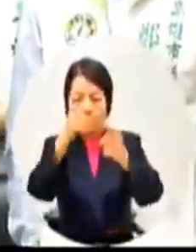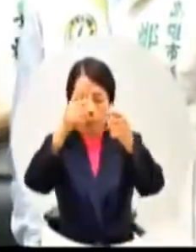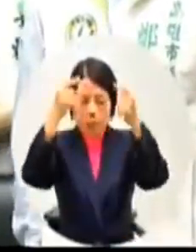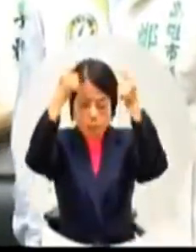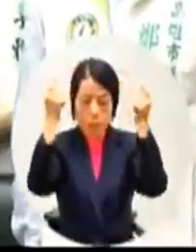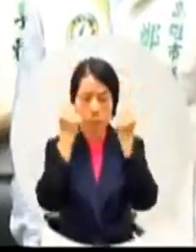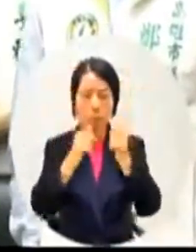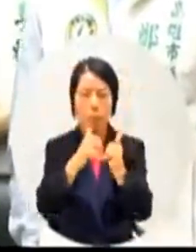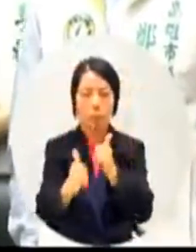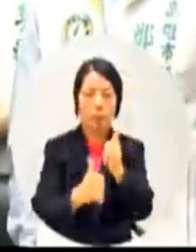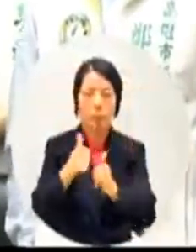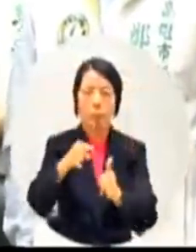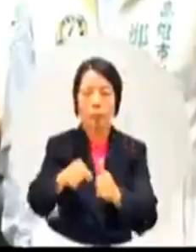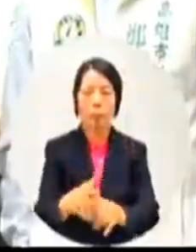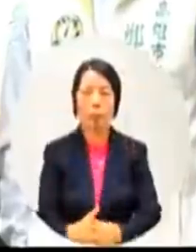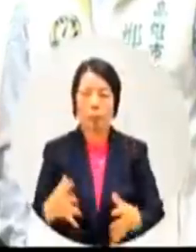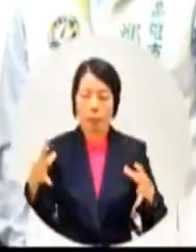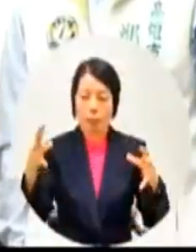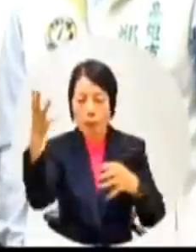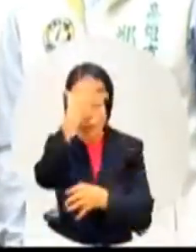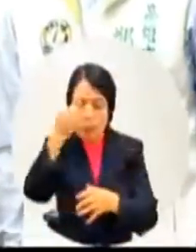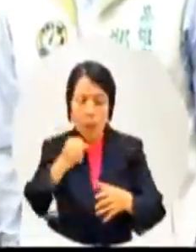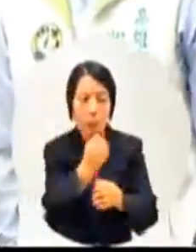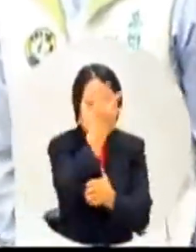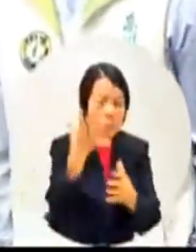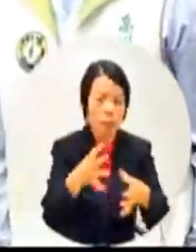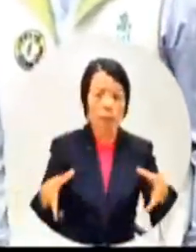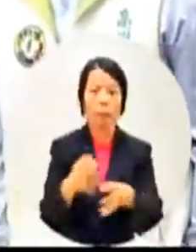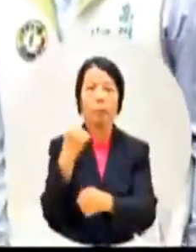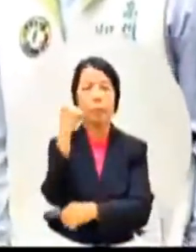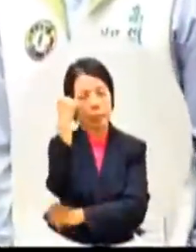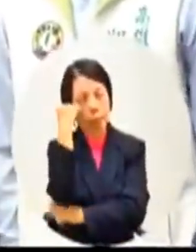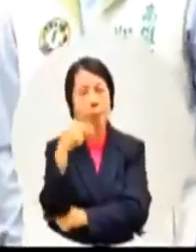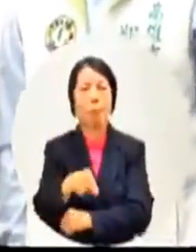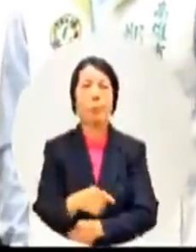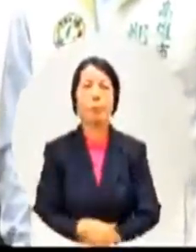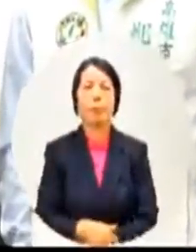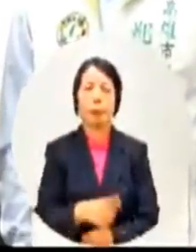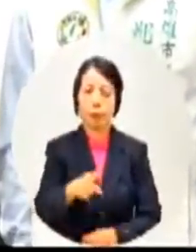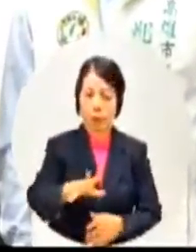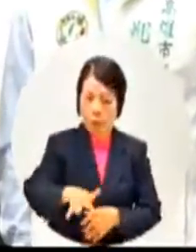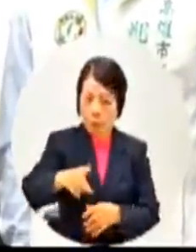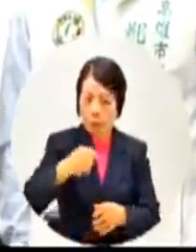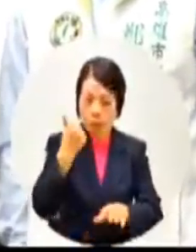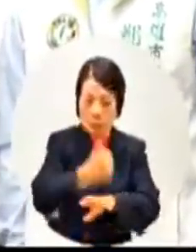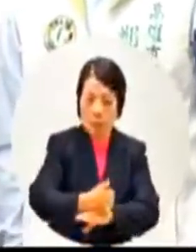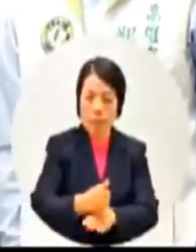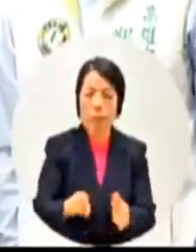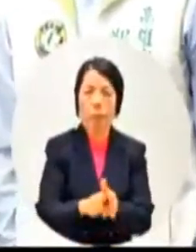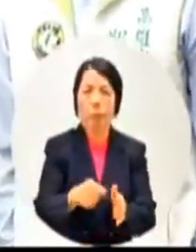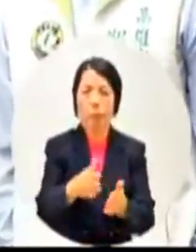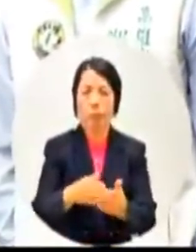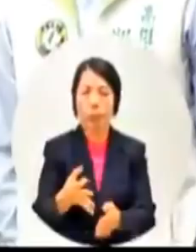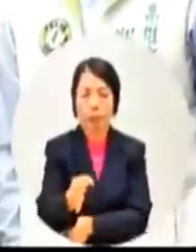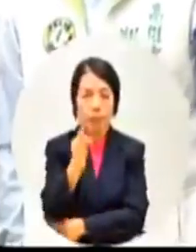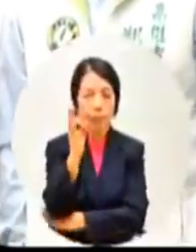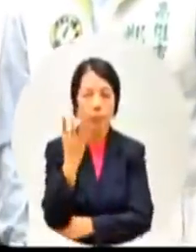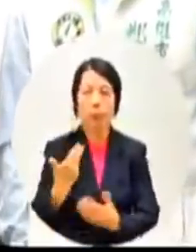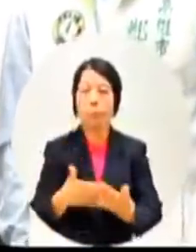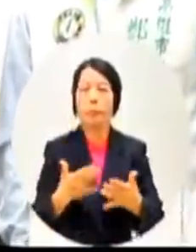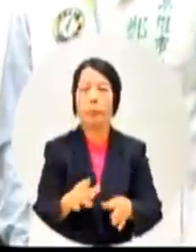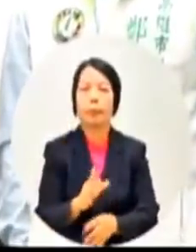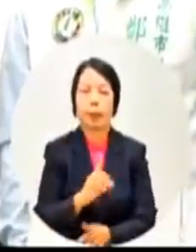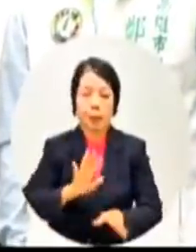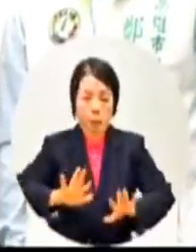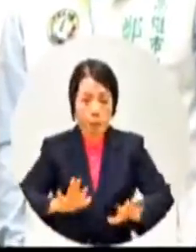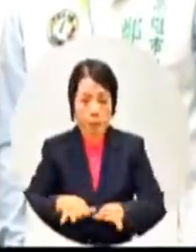道。你说你上任之后第一件事情要做这个，因为这不需要财政，现有的资源你可以来做。但是我现在用